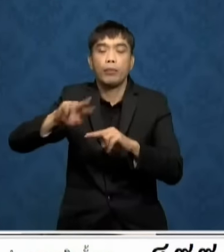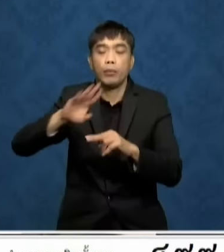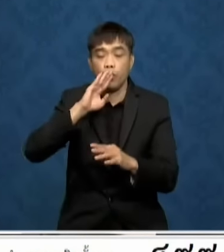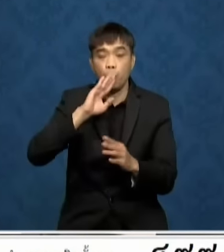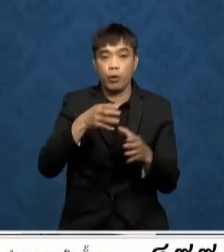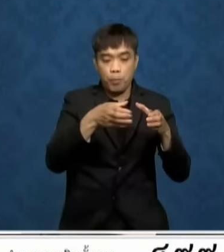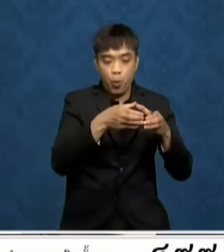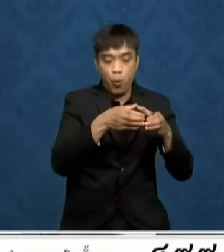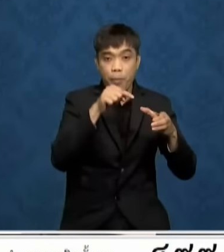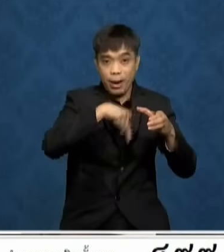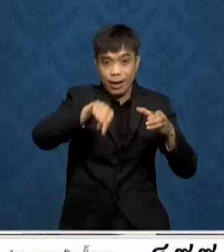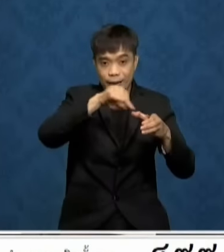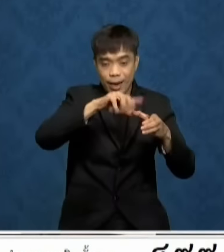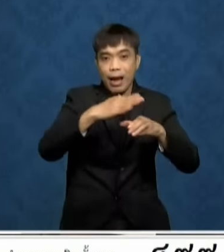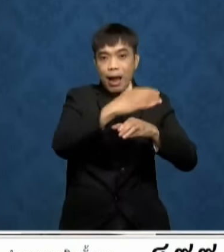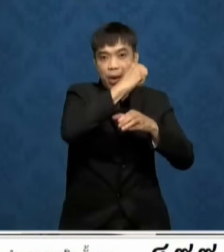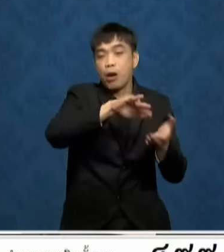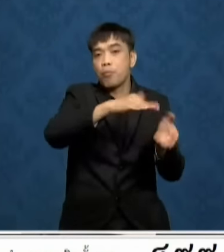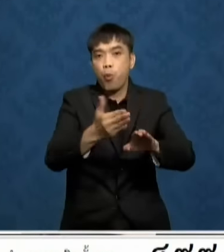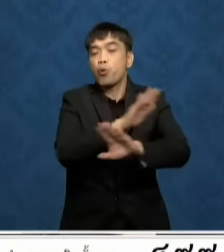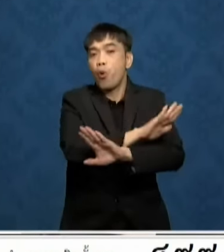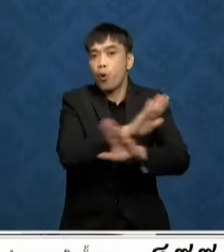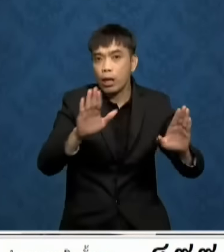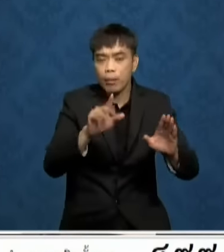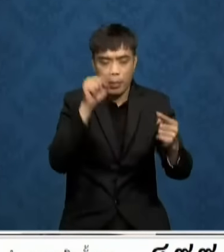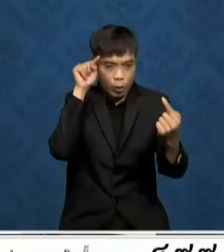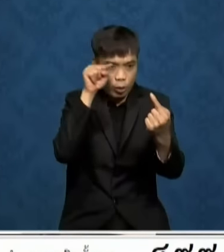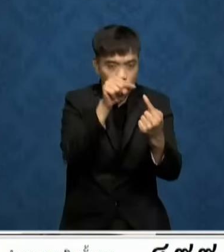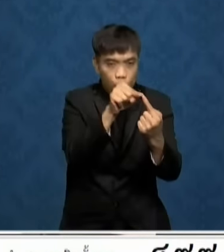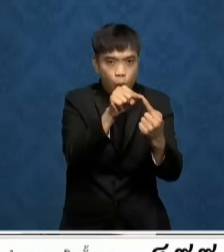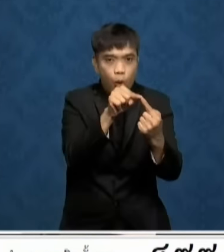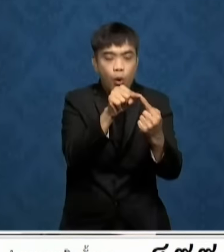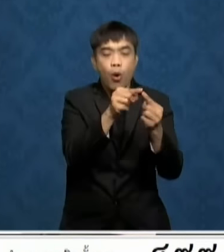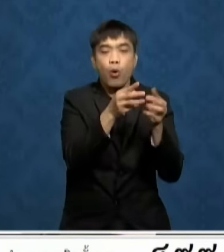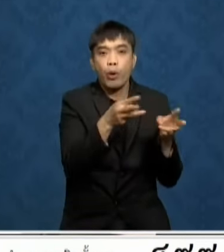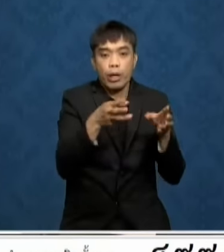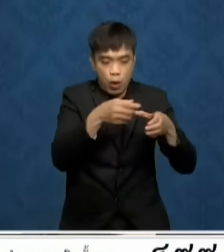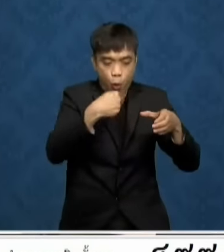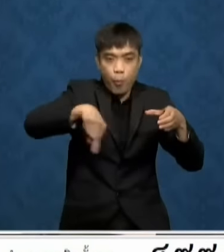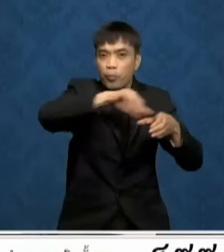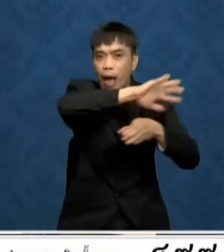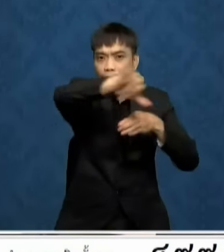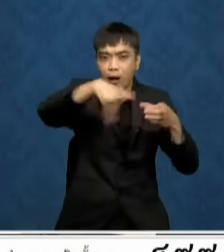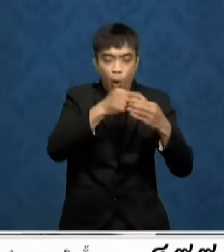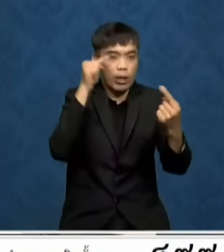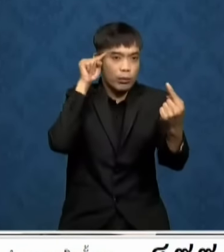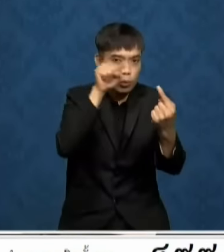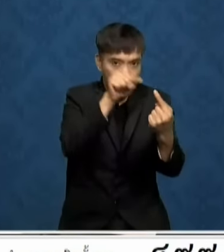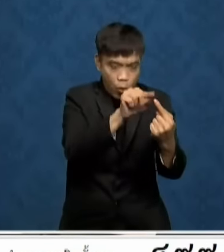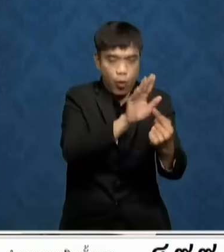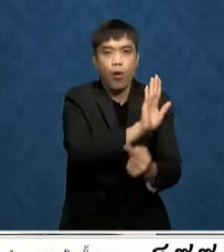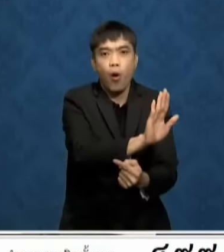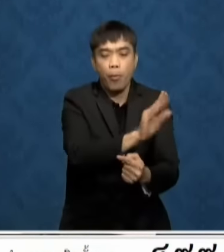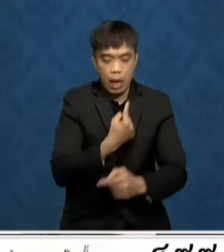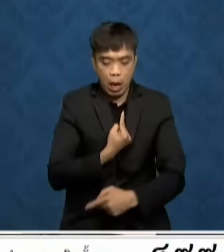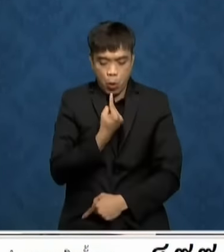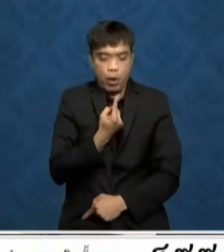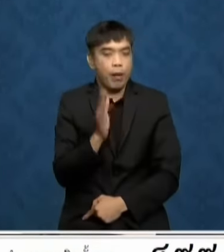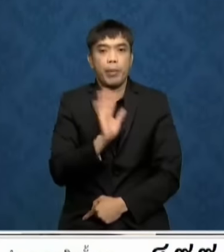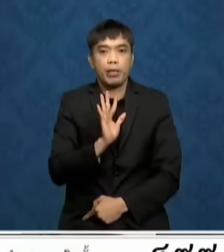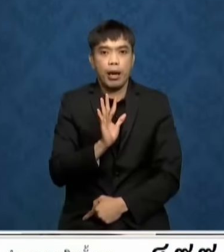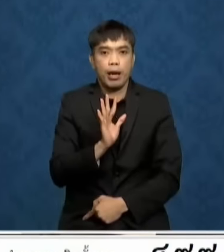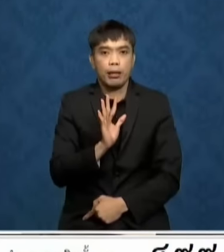มาทานอุดมการณ์ดังกล่าวเป็นอุดมการณ์ของพรรคไม่ใช่เพียงแค่สมาชิกคนใดคนหนึ่งของพรรคเท่านั้นและเมื่อกลับมามอง